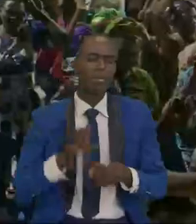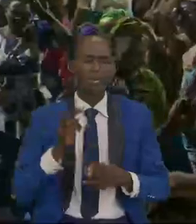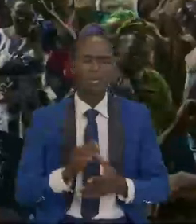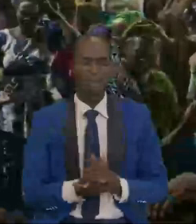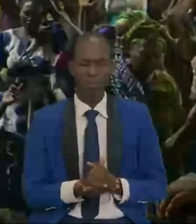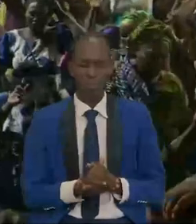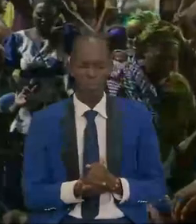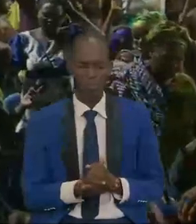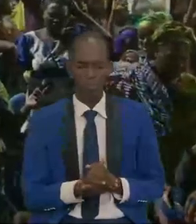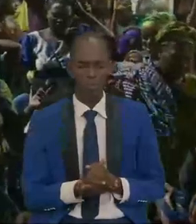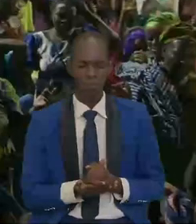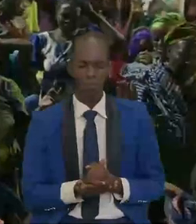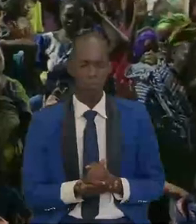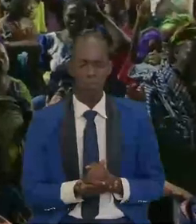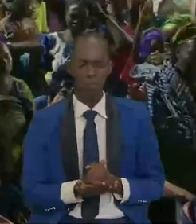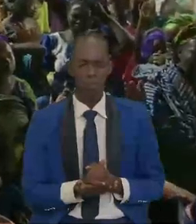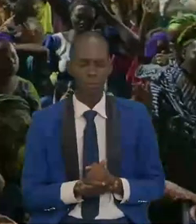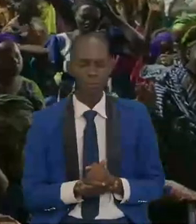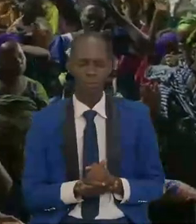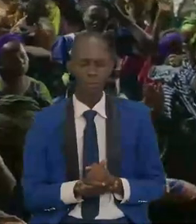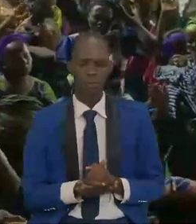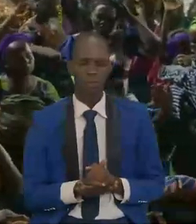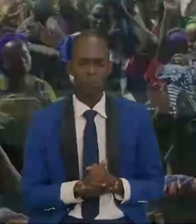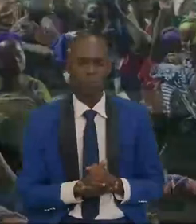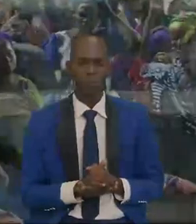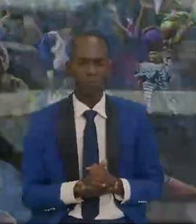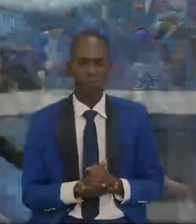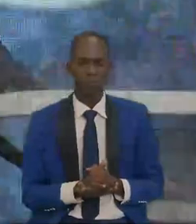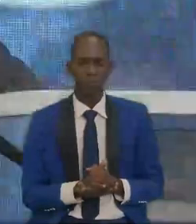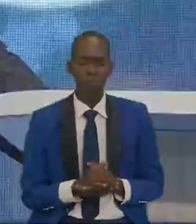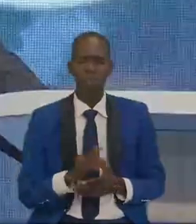Cancer, sois guéri au nom de Jésus-Christ.